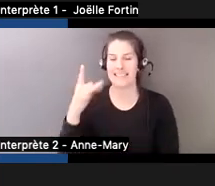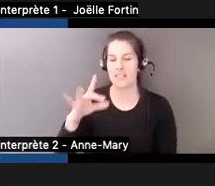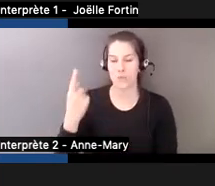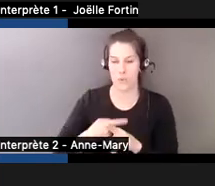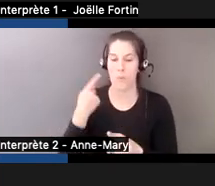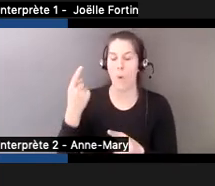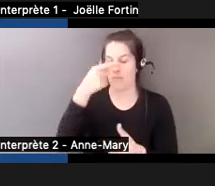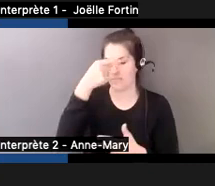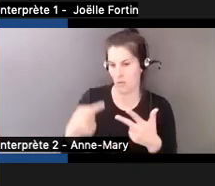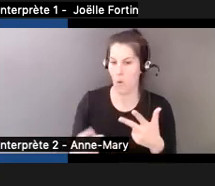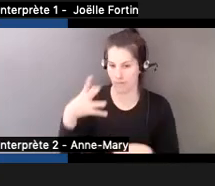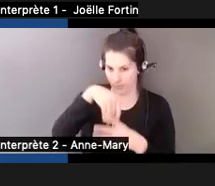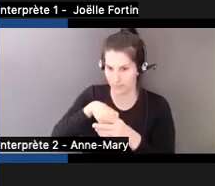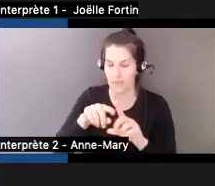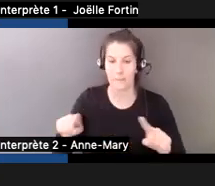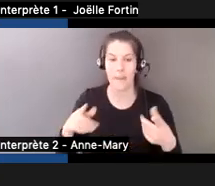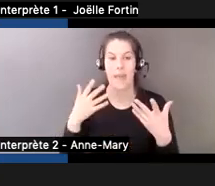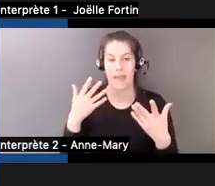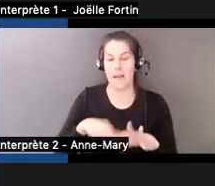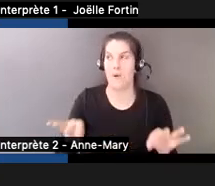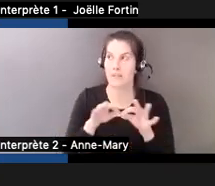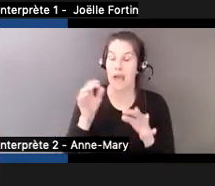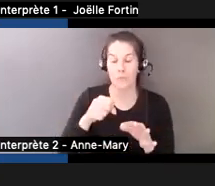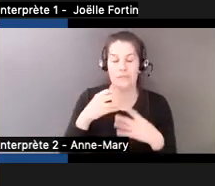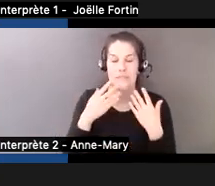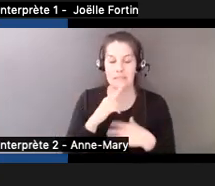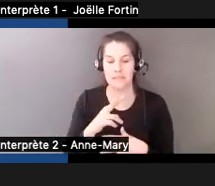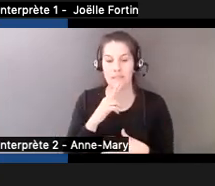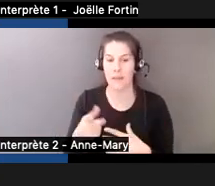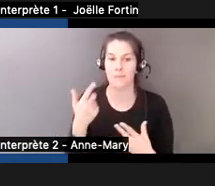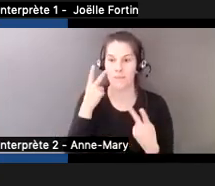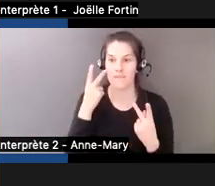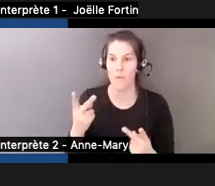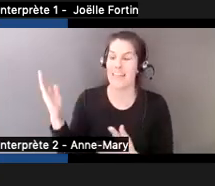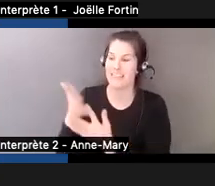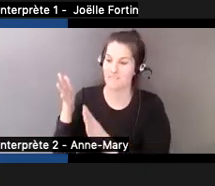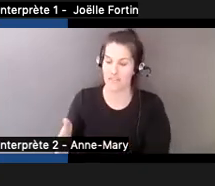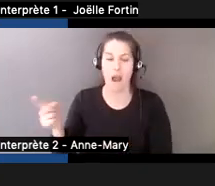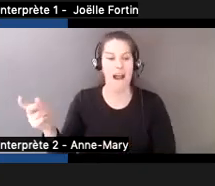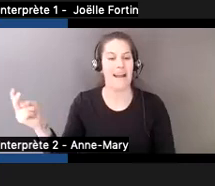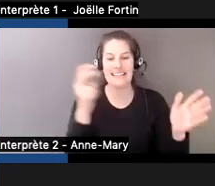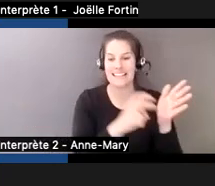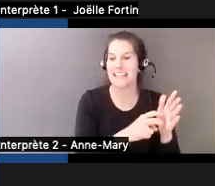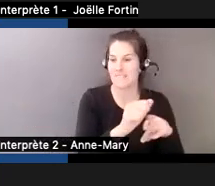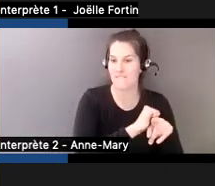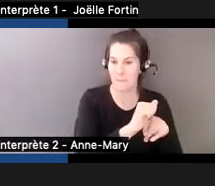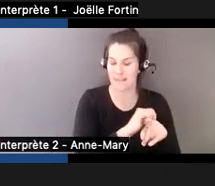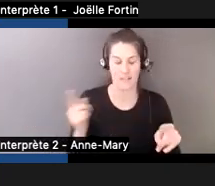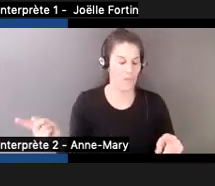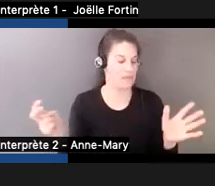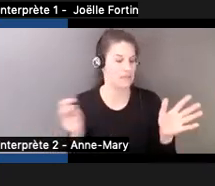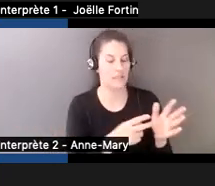oui, souvent je vais voir des intervenants, techniciens loisirs qui vont s'inscrire à mes formations individuelles. Puis ils trouvent ça formidable,